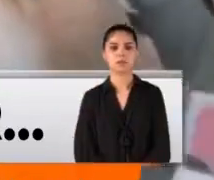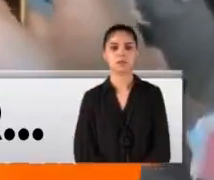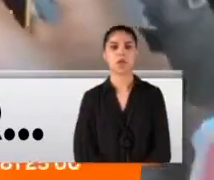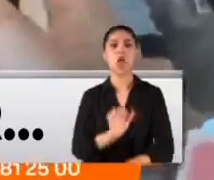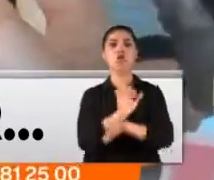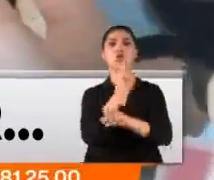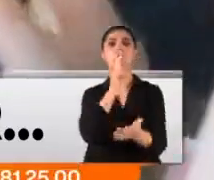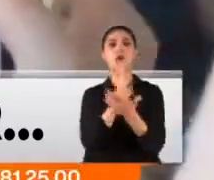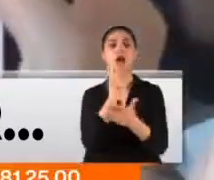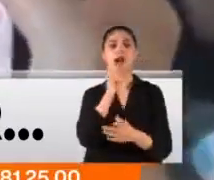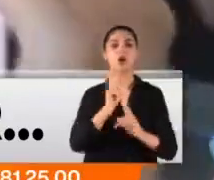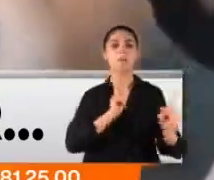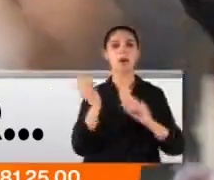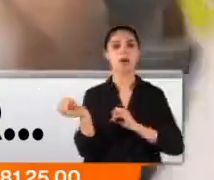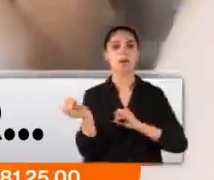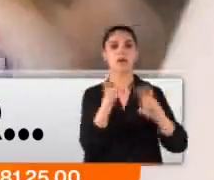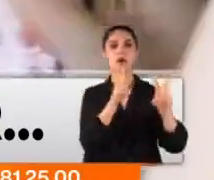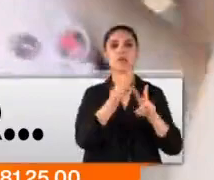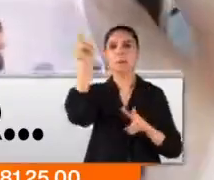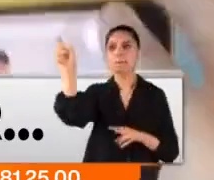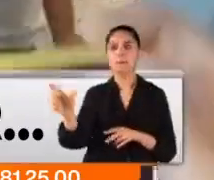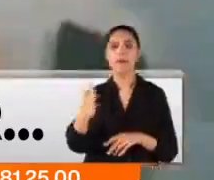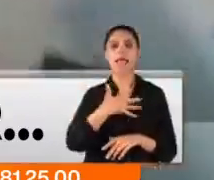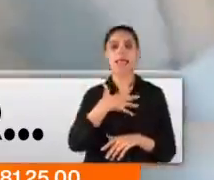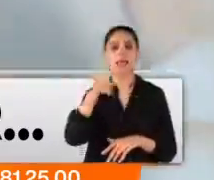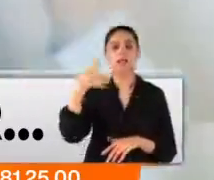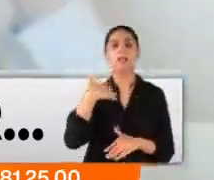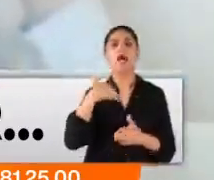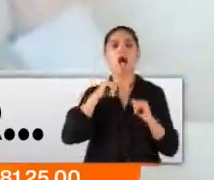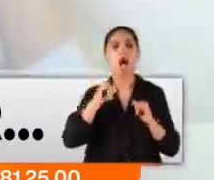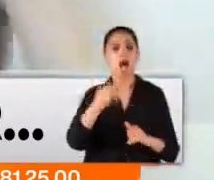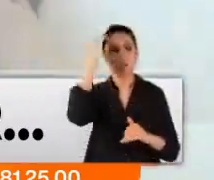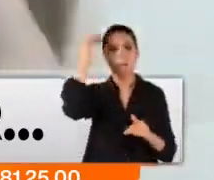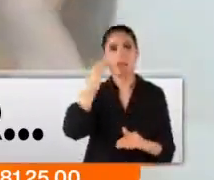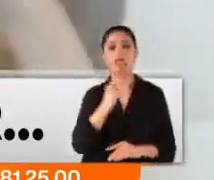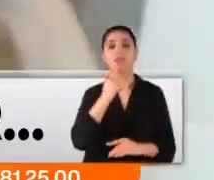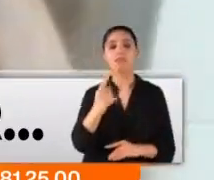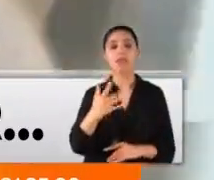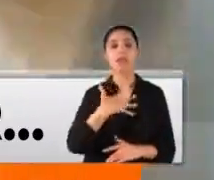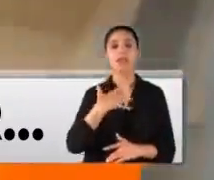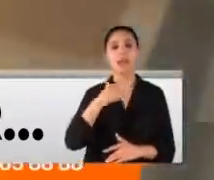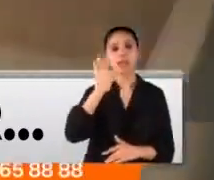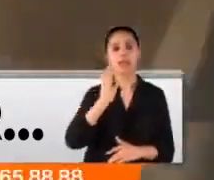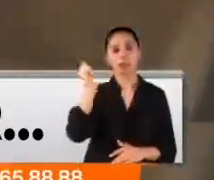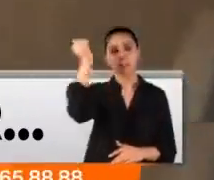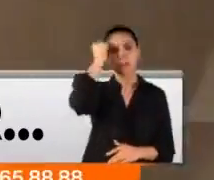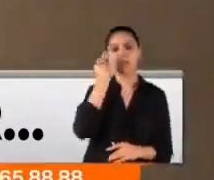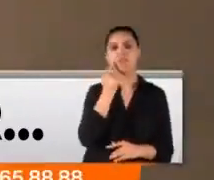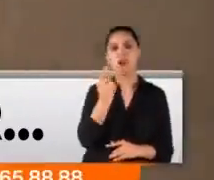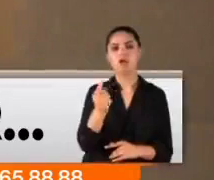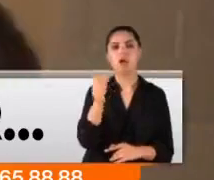tutuklama kararıyla mahkemeye çıkarılan Mehmet Aydın kendisinin de mağdur oldu bu sahip Etkin pişmanlık hükümlerinden